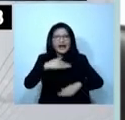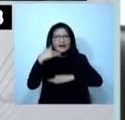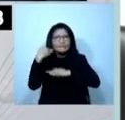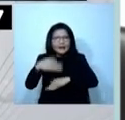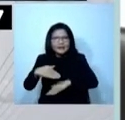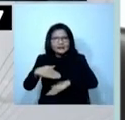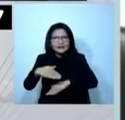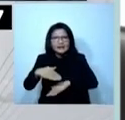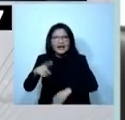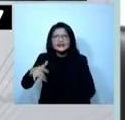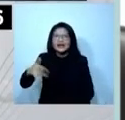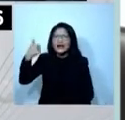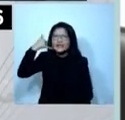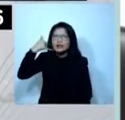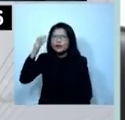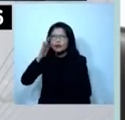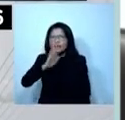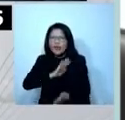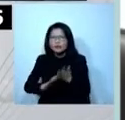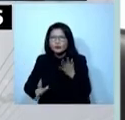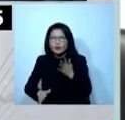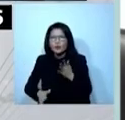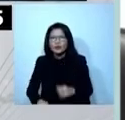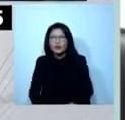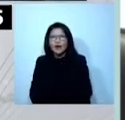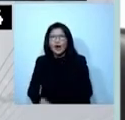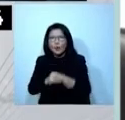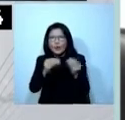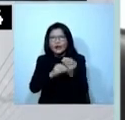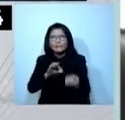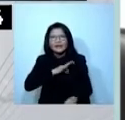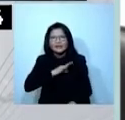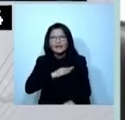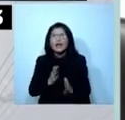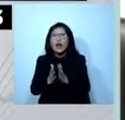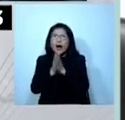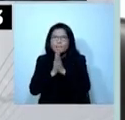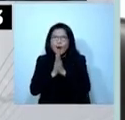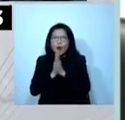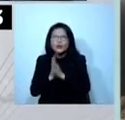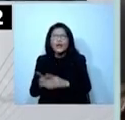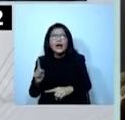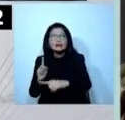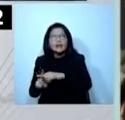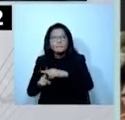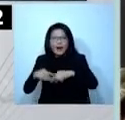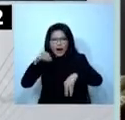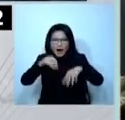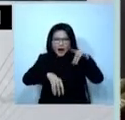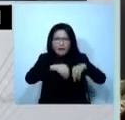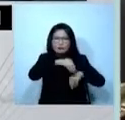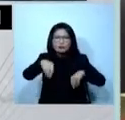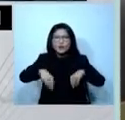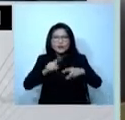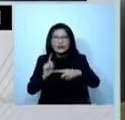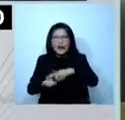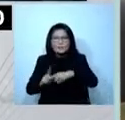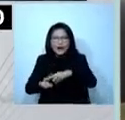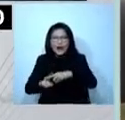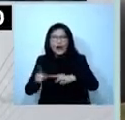kan selesai di ranah hukumnya, selesai di ranah politiknya, tinggal kemudian kita bicara soal bagaimana menyelesaikan di ranah